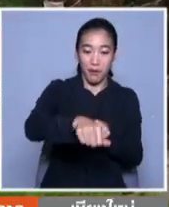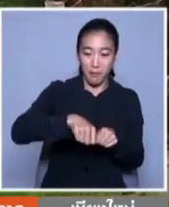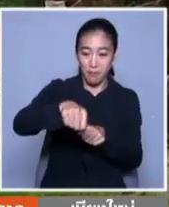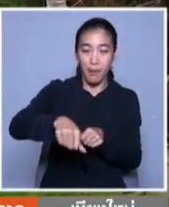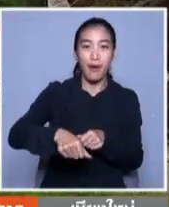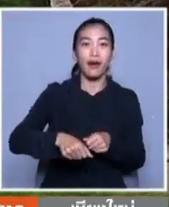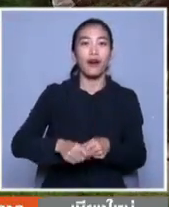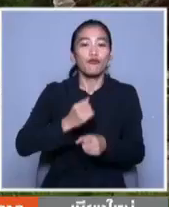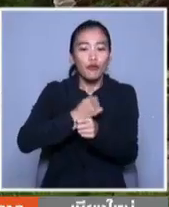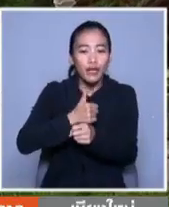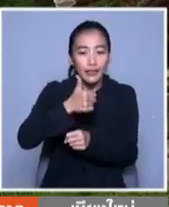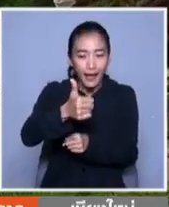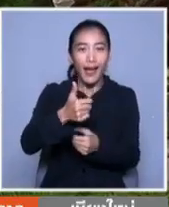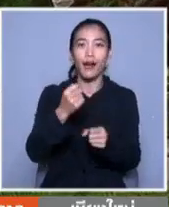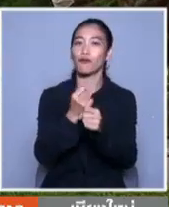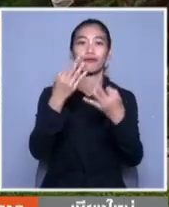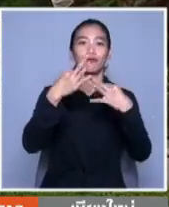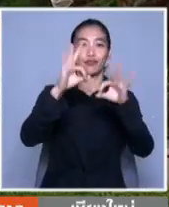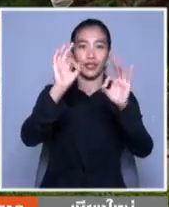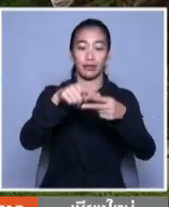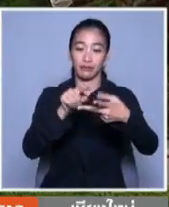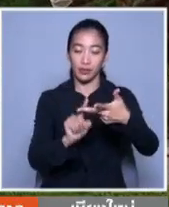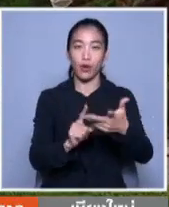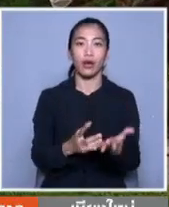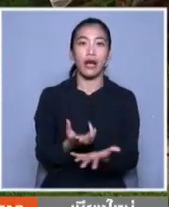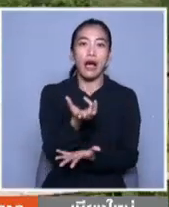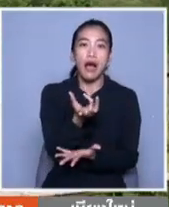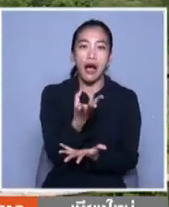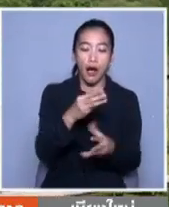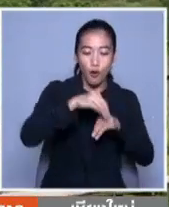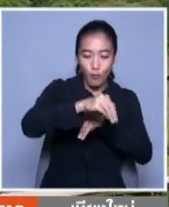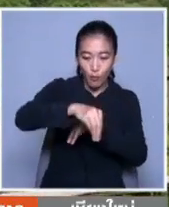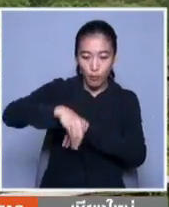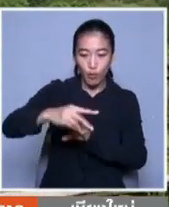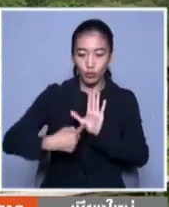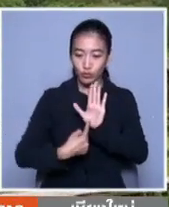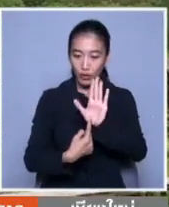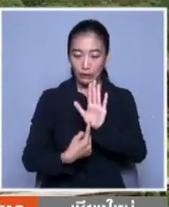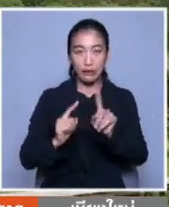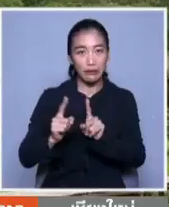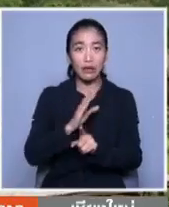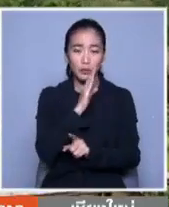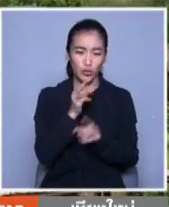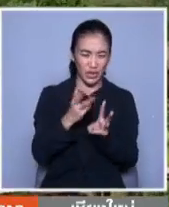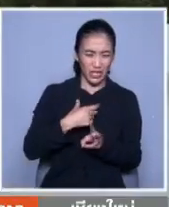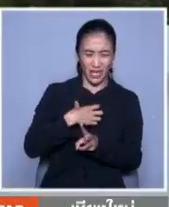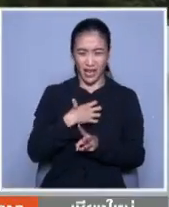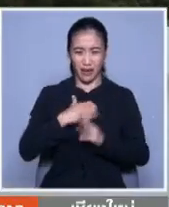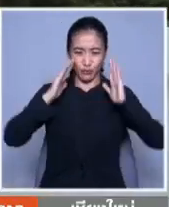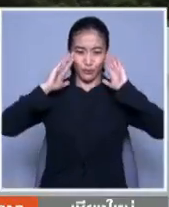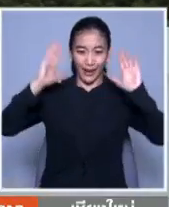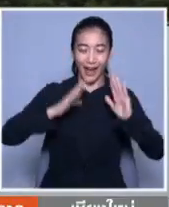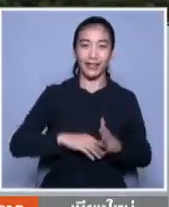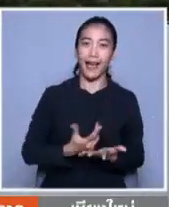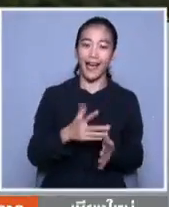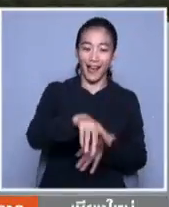ำแปลงนาสาธิตในพื้นที่ทุ่งนาคิงคองถ้าหากเราไปเที่ยวเนี่ยอยากจะฝึกถอนกล้าดำนาก็ทำได้นะคะเข